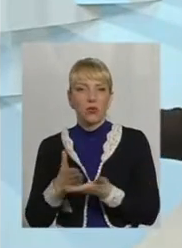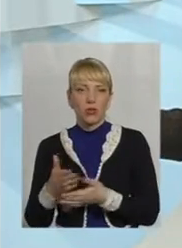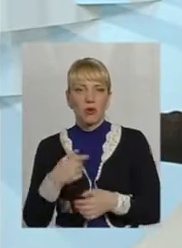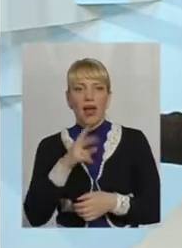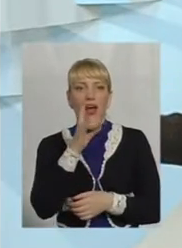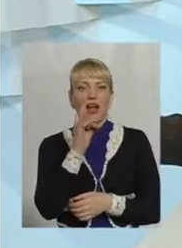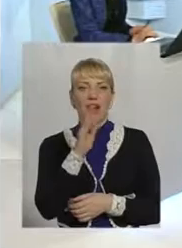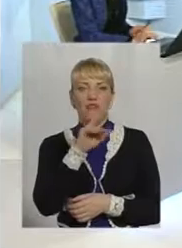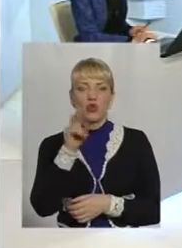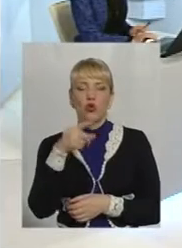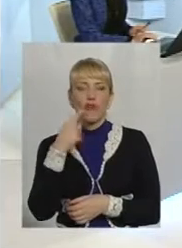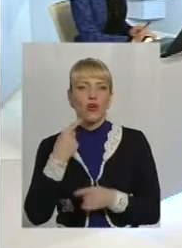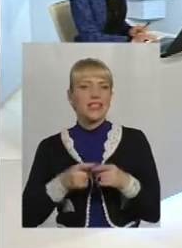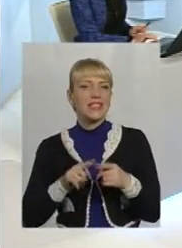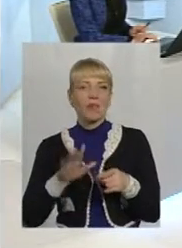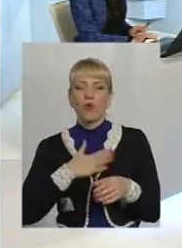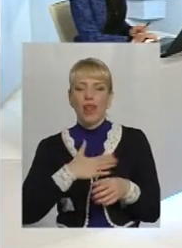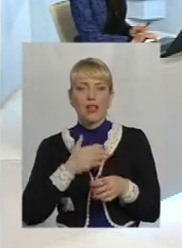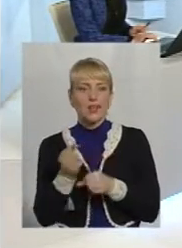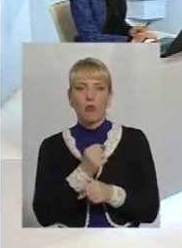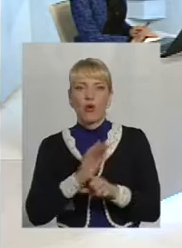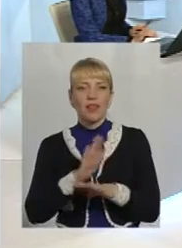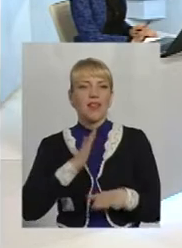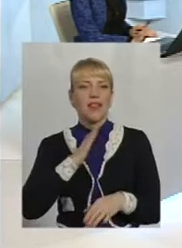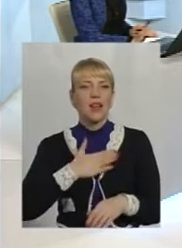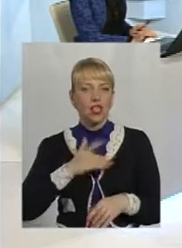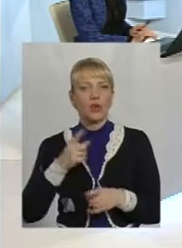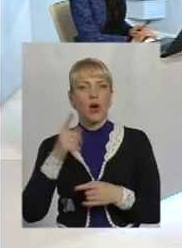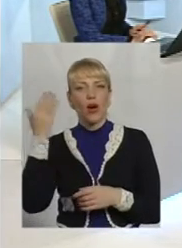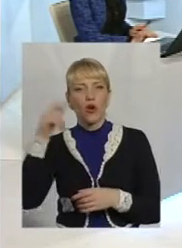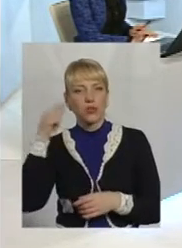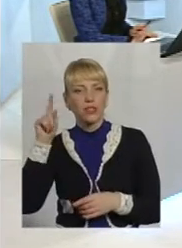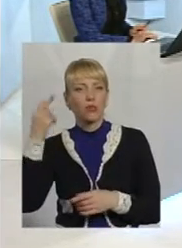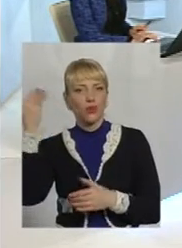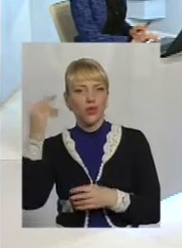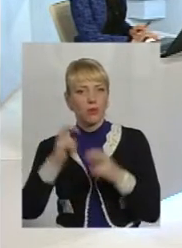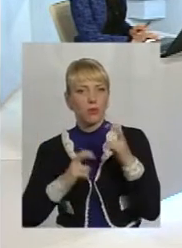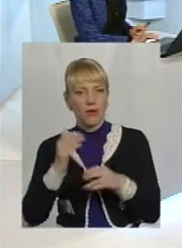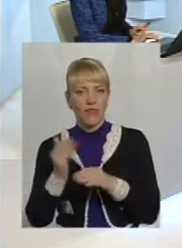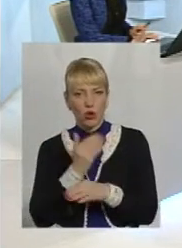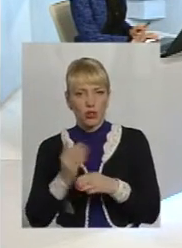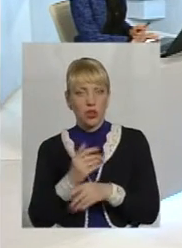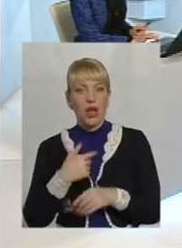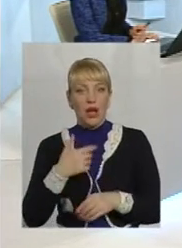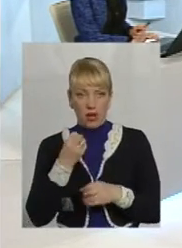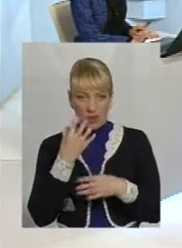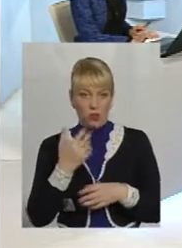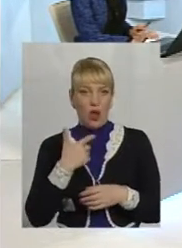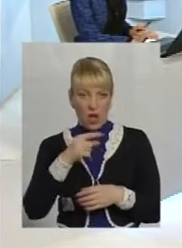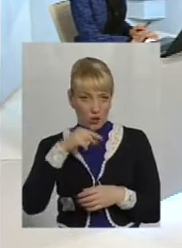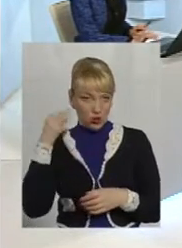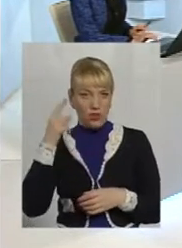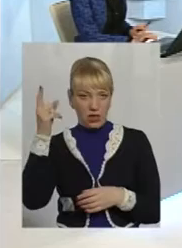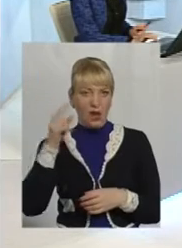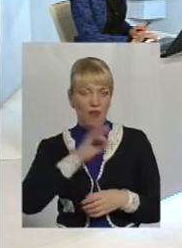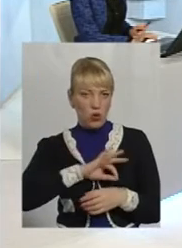наша була ядерна зброя, а російська, бо вона виготовлялася російськими підприємствами. Так, а Росія використовує українські носії, які